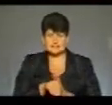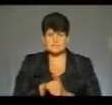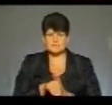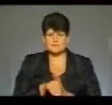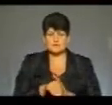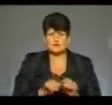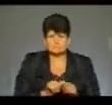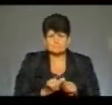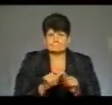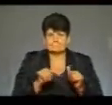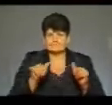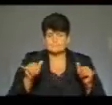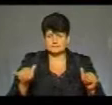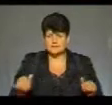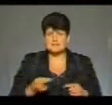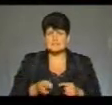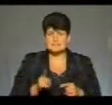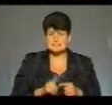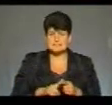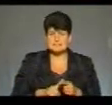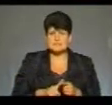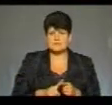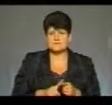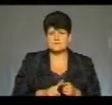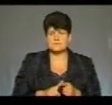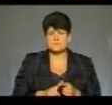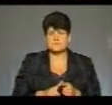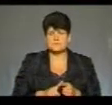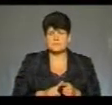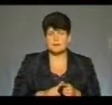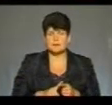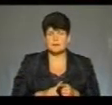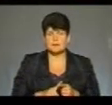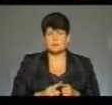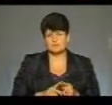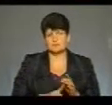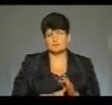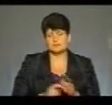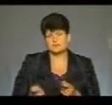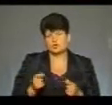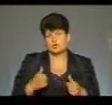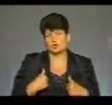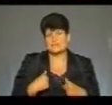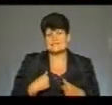щоб розповсюдити те. Це Firefighter Combat Challenge. Таке прийшло у нас зі Штатів, з Канади.